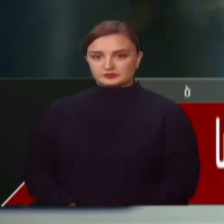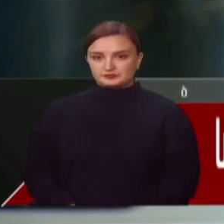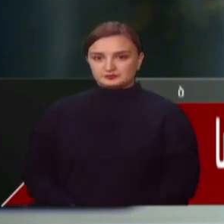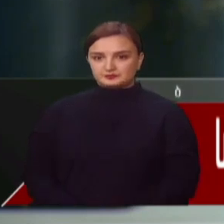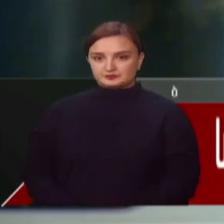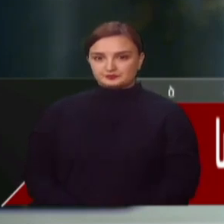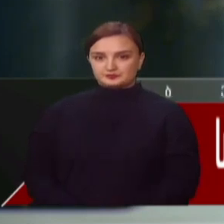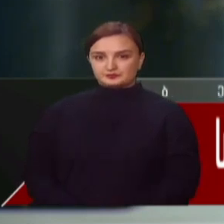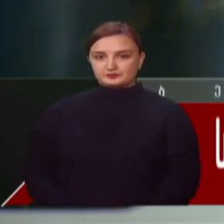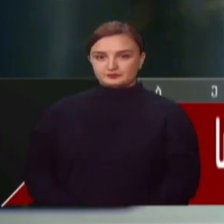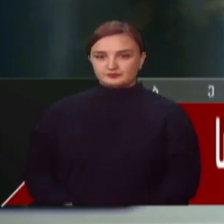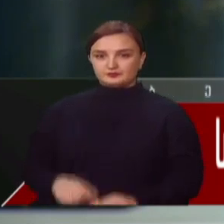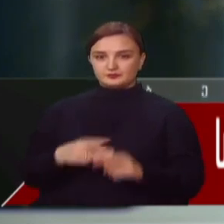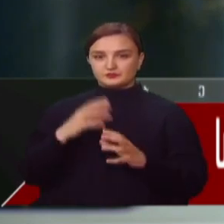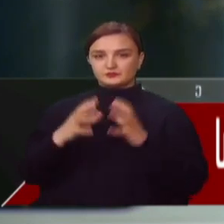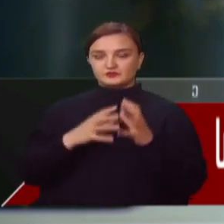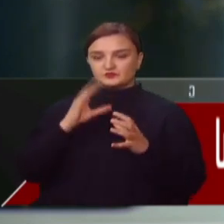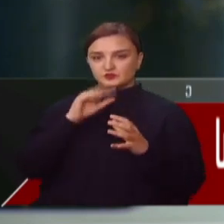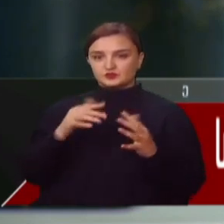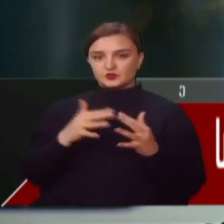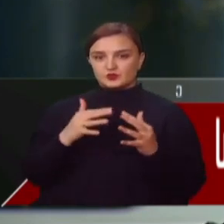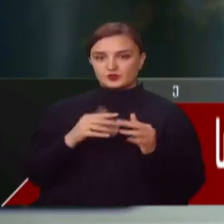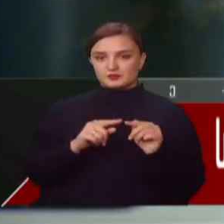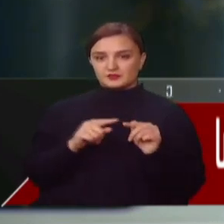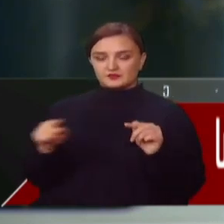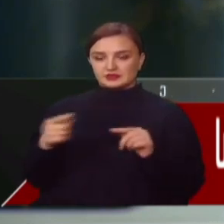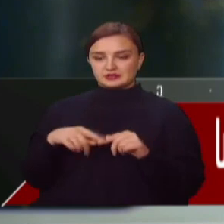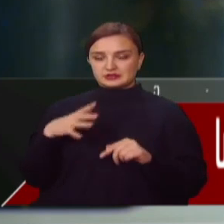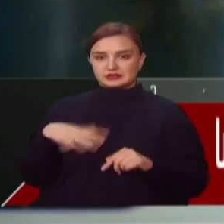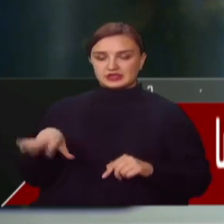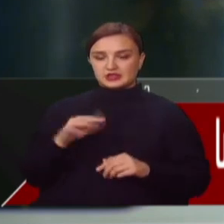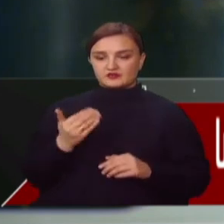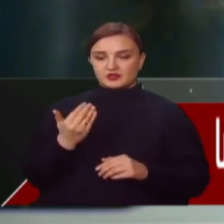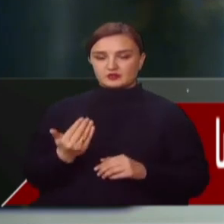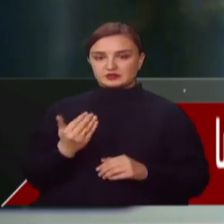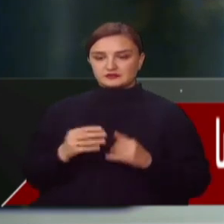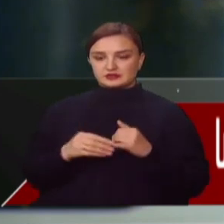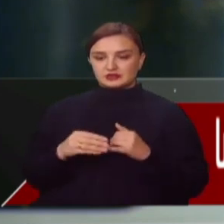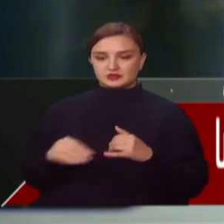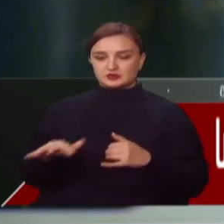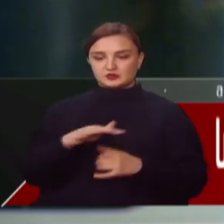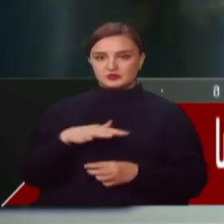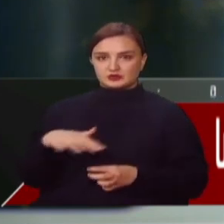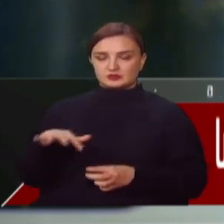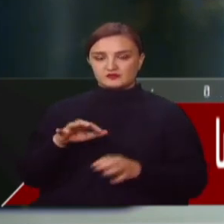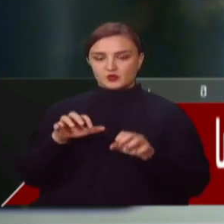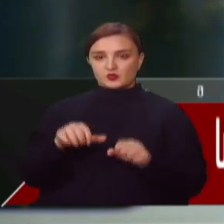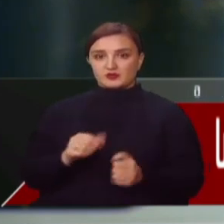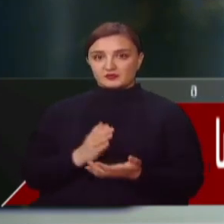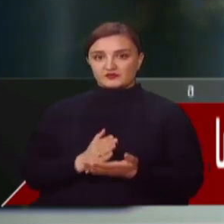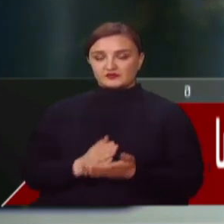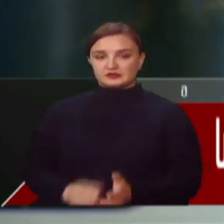პერიოდში მსოფლიოში, როდესაც ეს ომი მძვინვარებს და მით უმეტეს საქართველოსთვის, რომლის ტერიტორიების დიდი ნაწილი